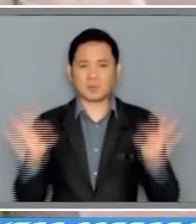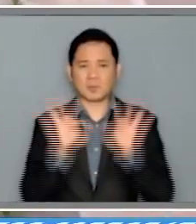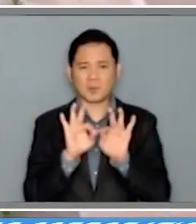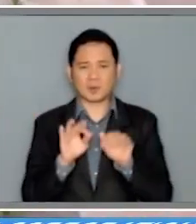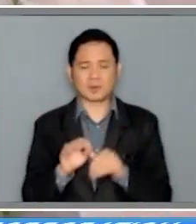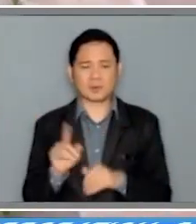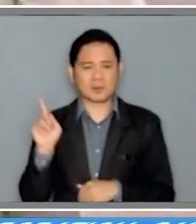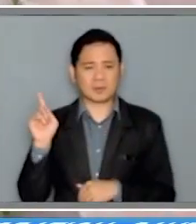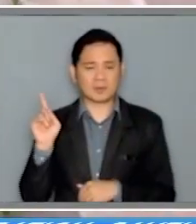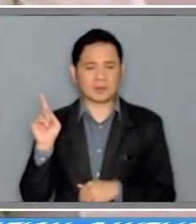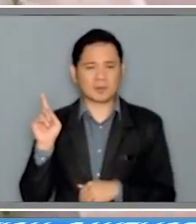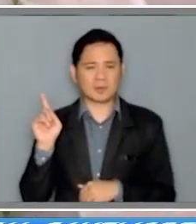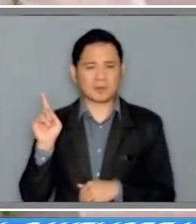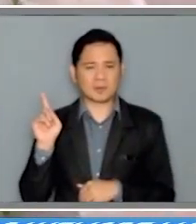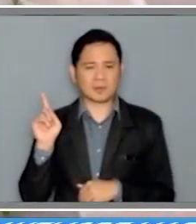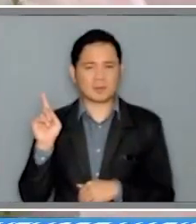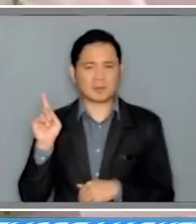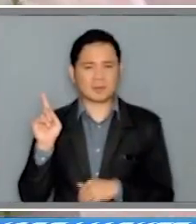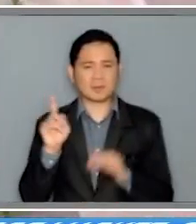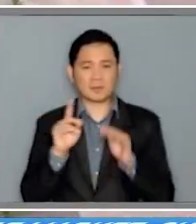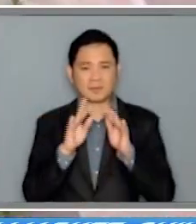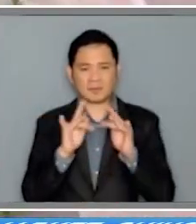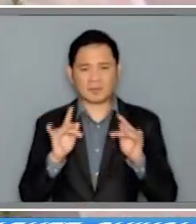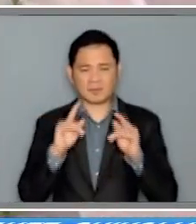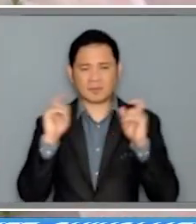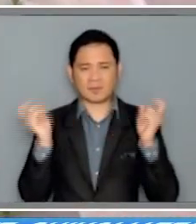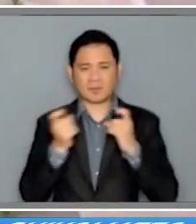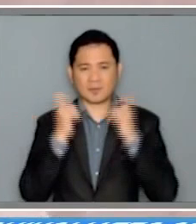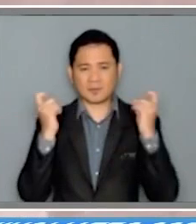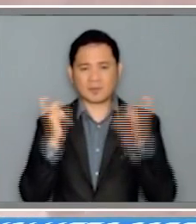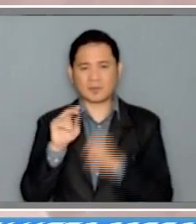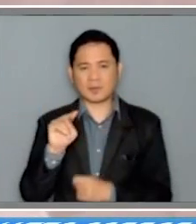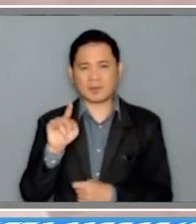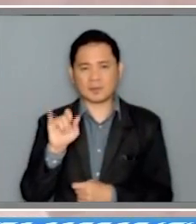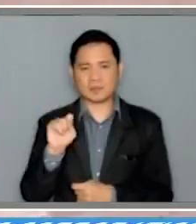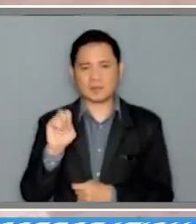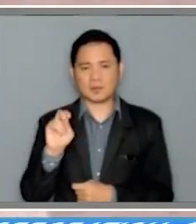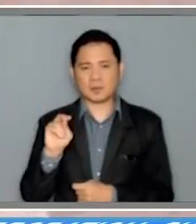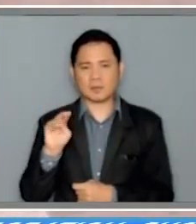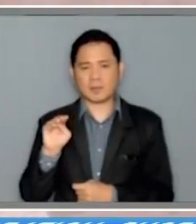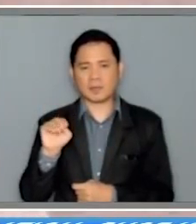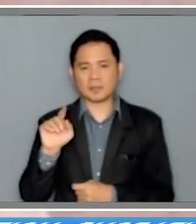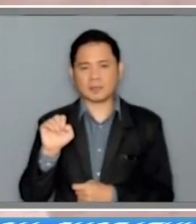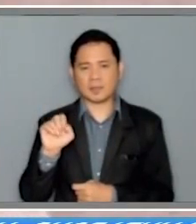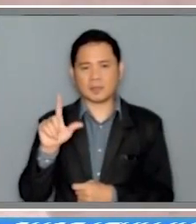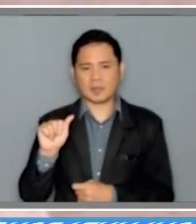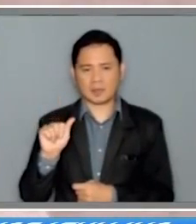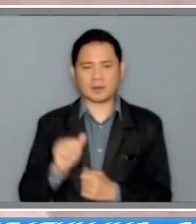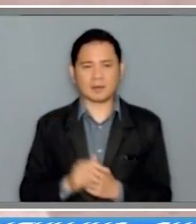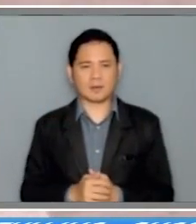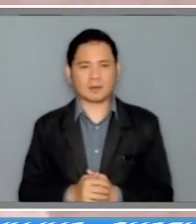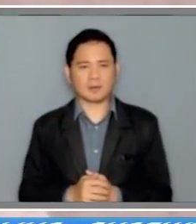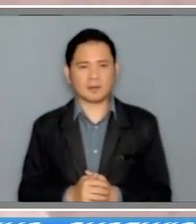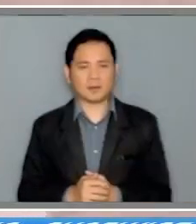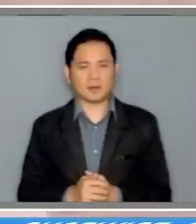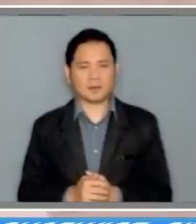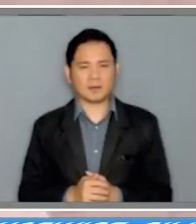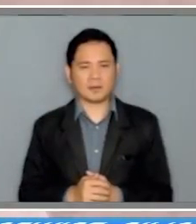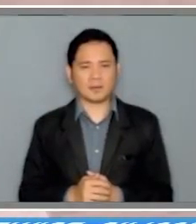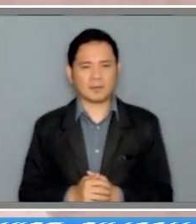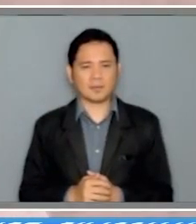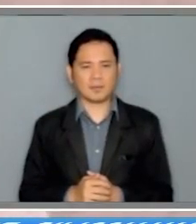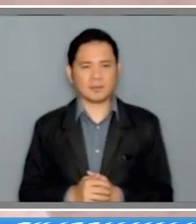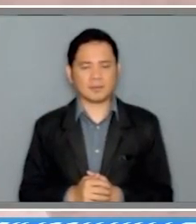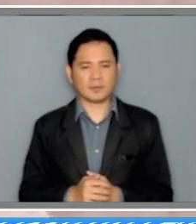young people need it, that somebody must look after those who do not have. Mandela Day actually